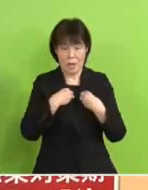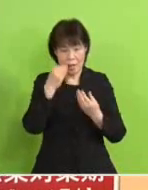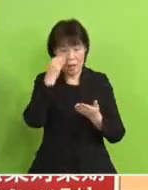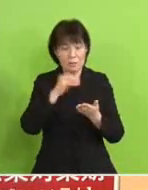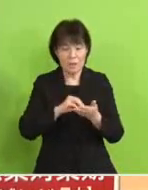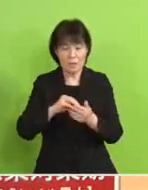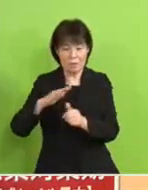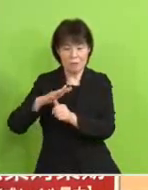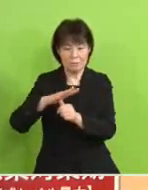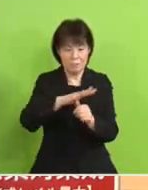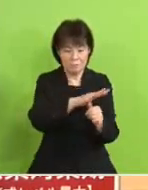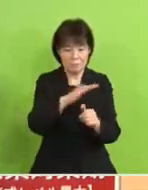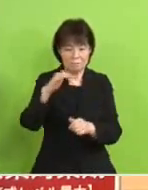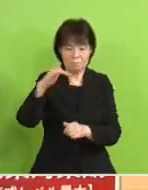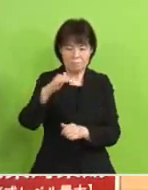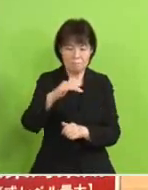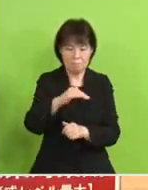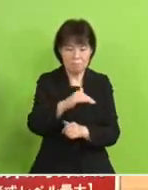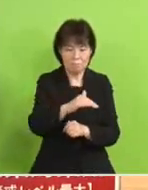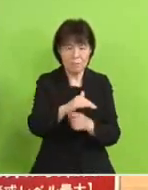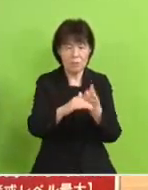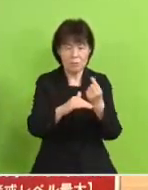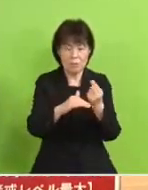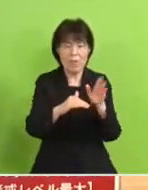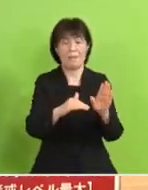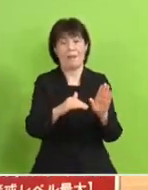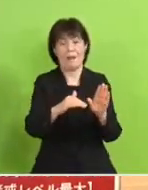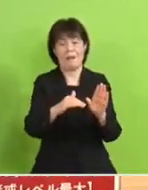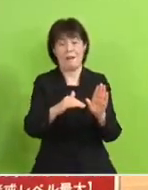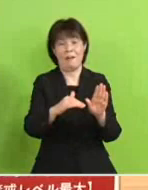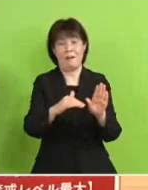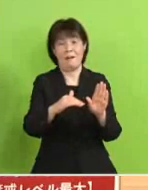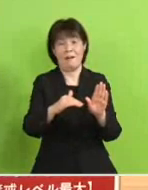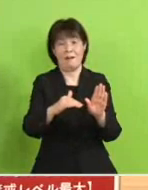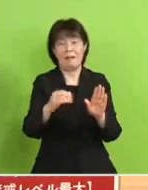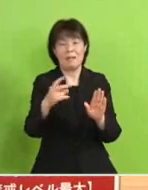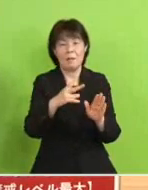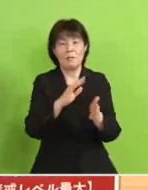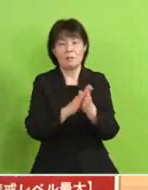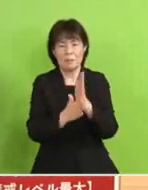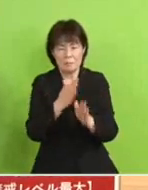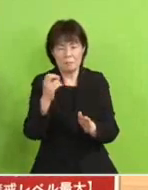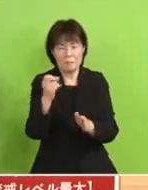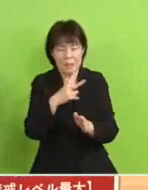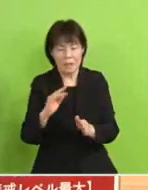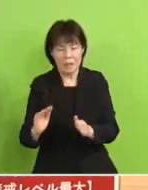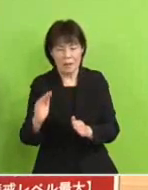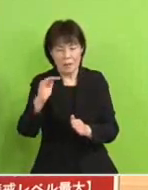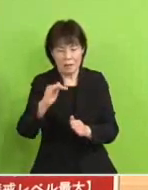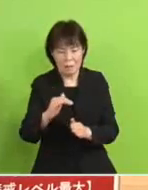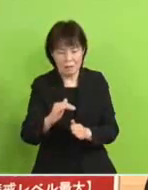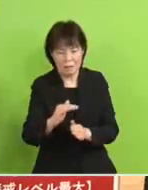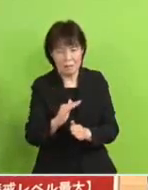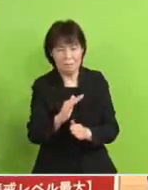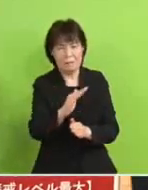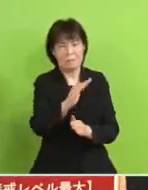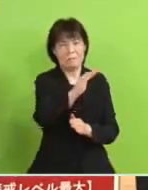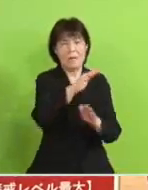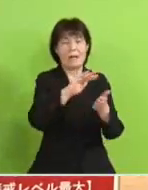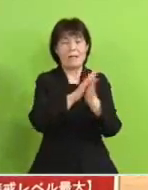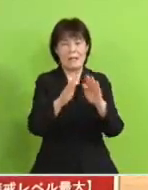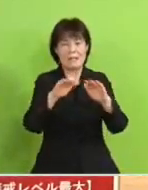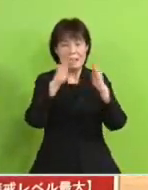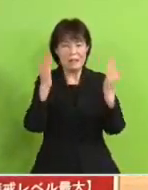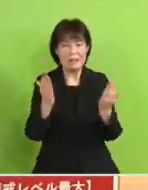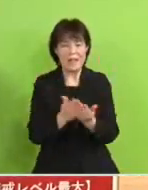い、もしくは縮小に向かう傾向が一時ありましたが、再び増加傾向となり、県全体の感